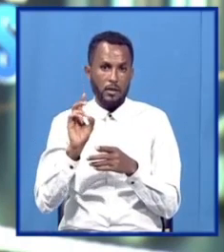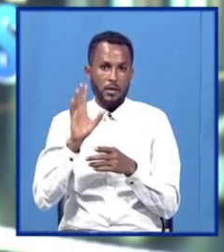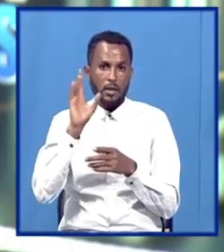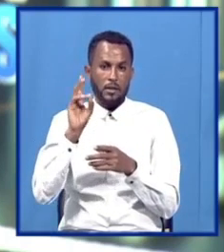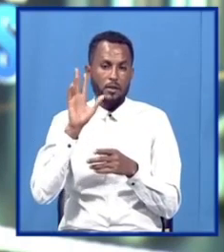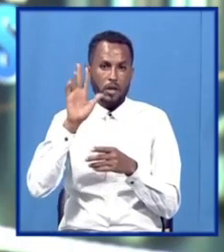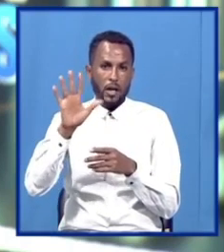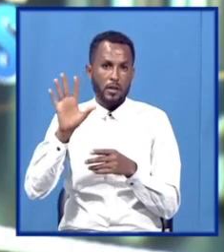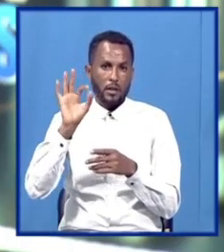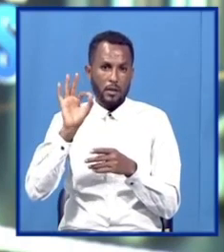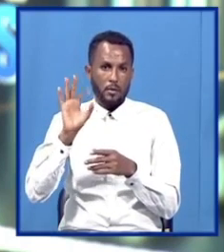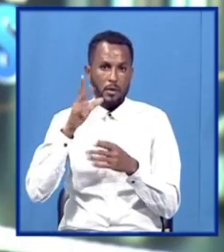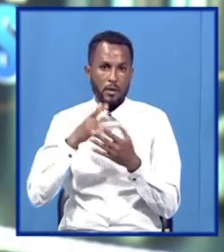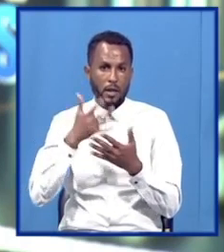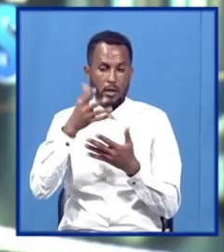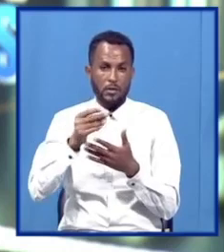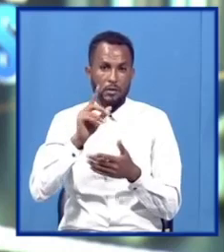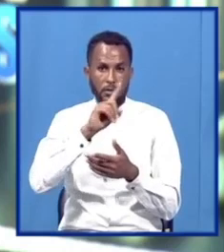107.39 بر تعدقو